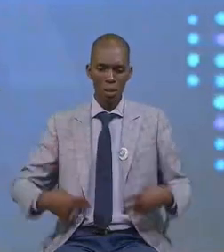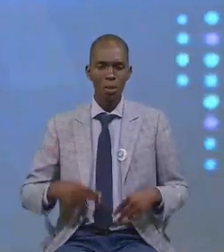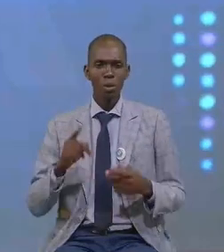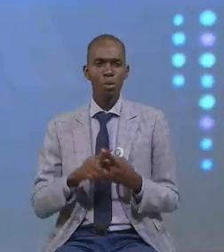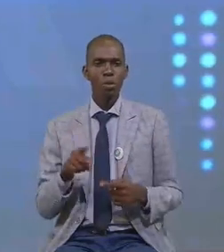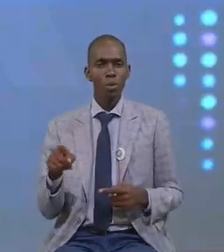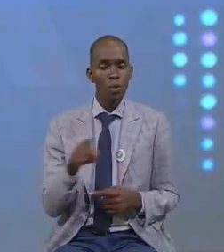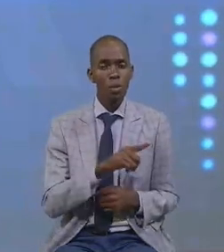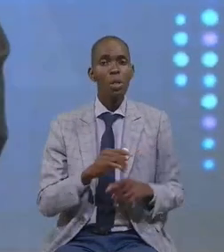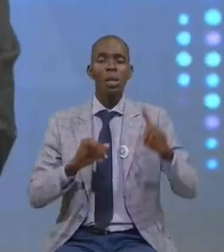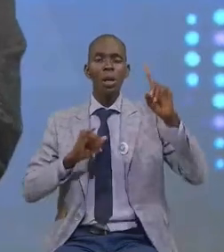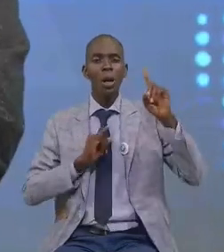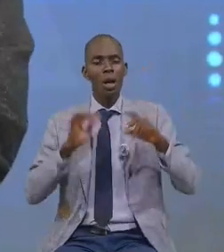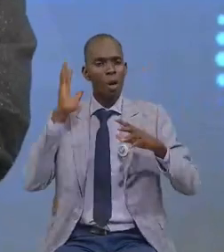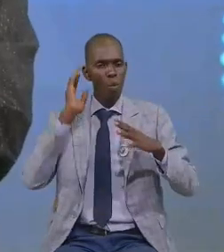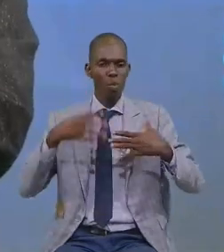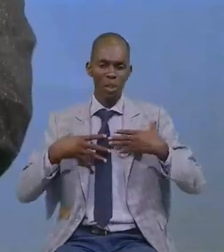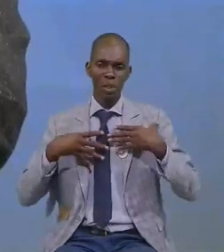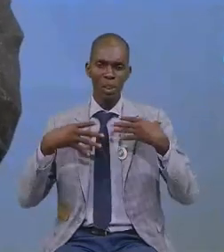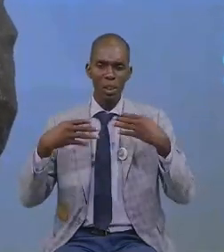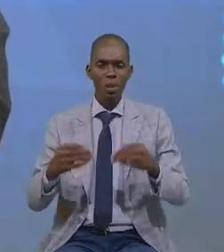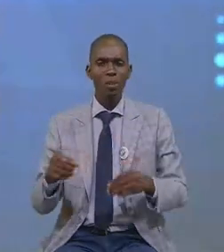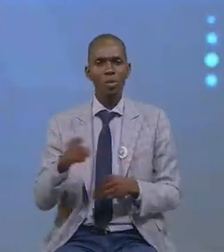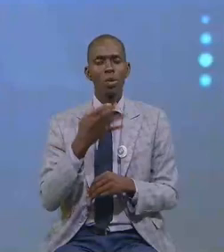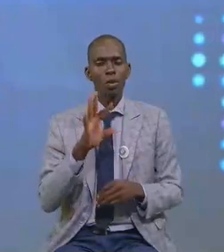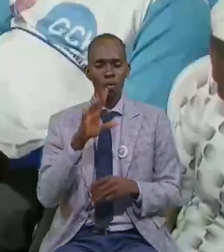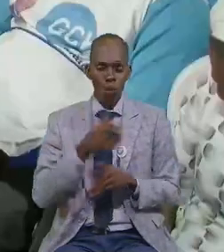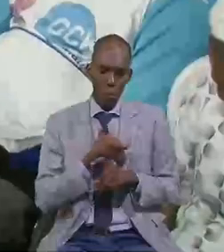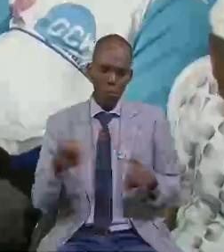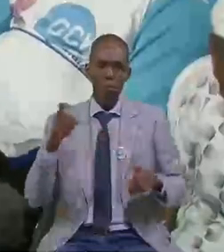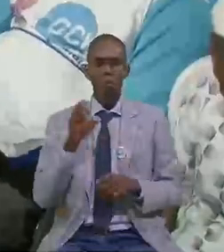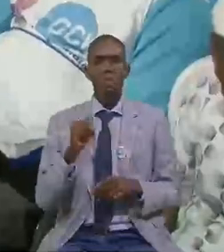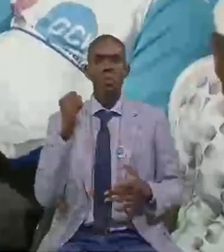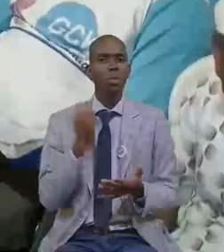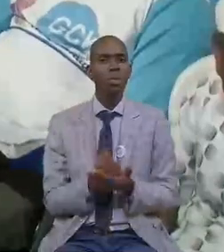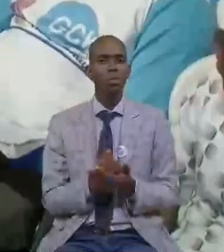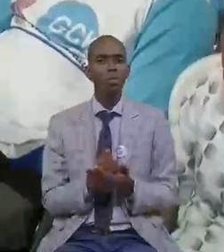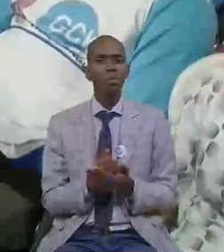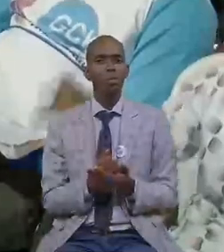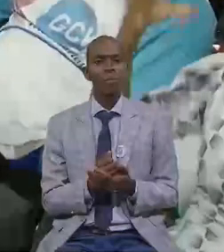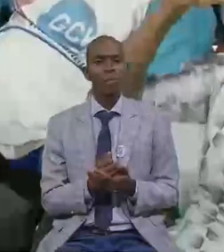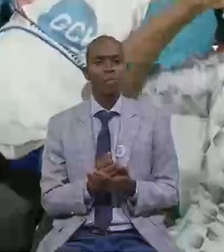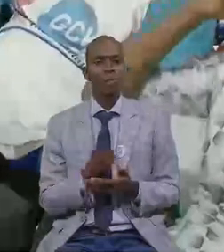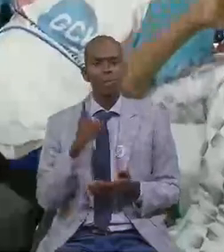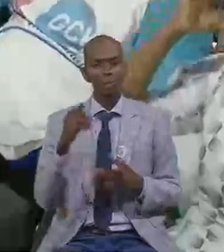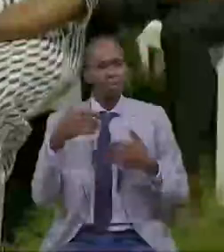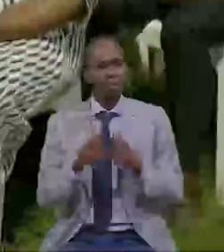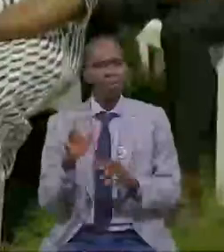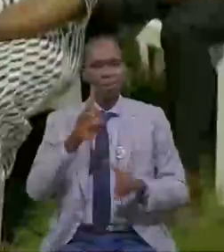Je panserai tes plaies. Vous avez perdu un grand ami là-bas.